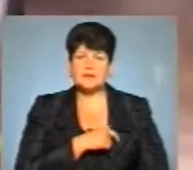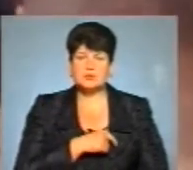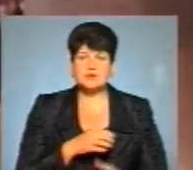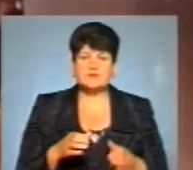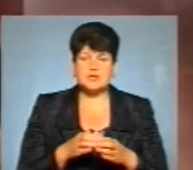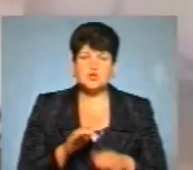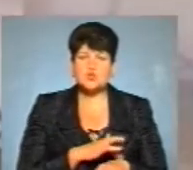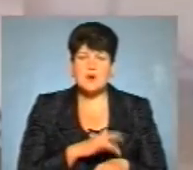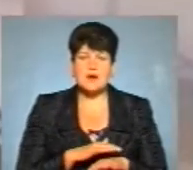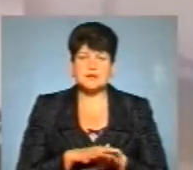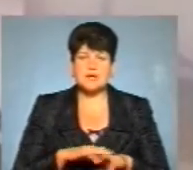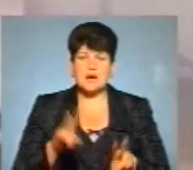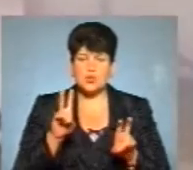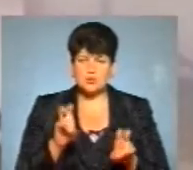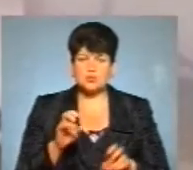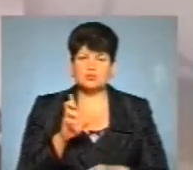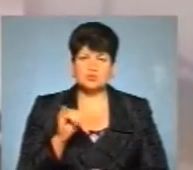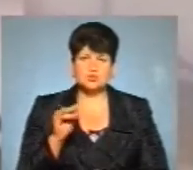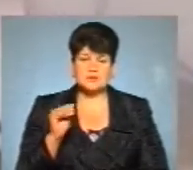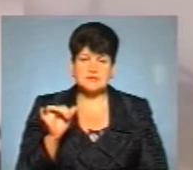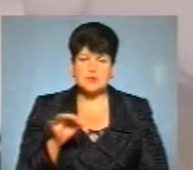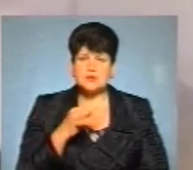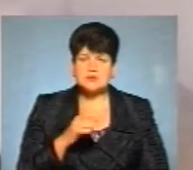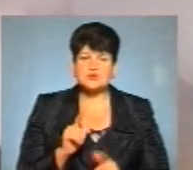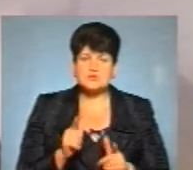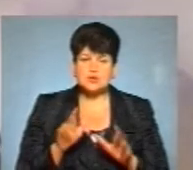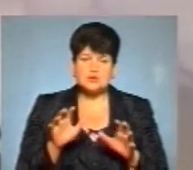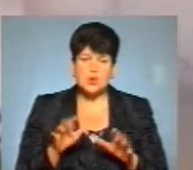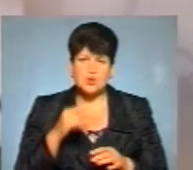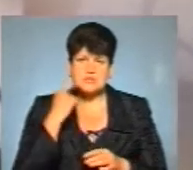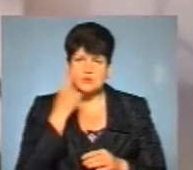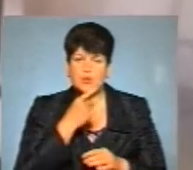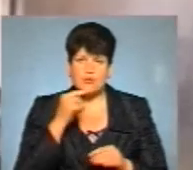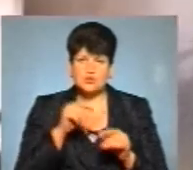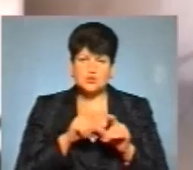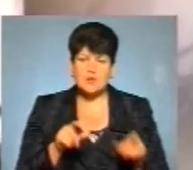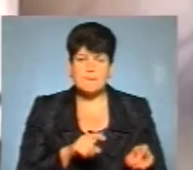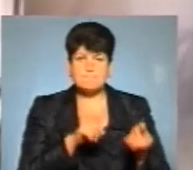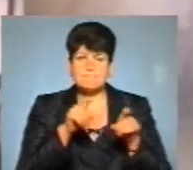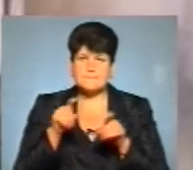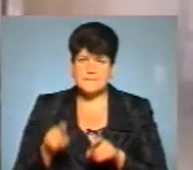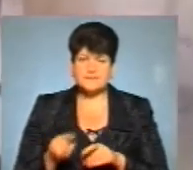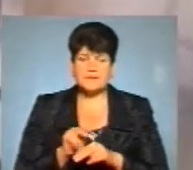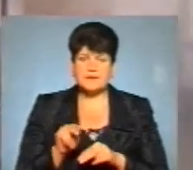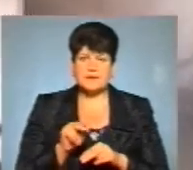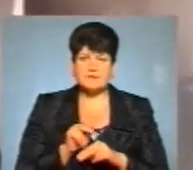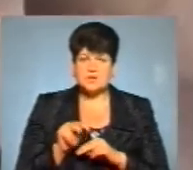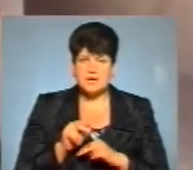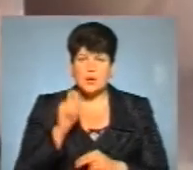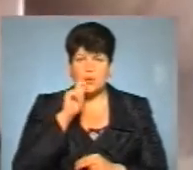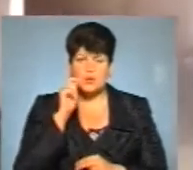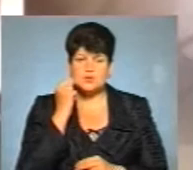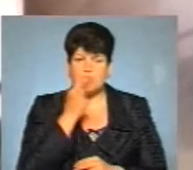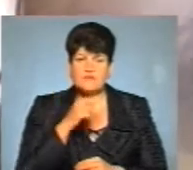«Слуга народу» Максим Бужанський розповів, що згідно з чинним законодавством, російськомовні школи переходять на викладання українською з вересня цього